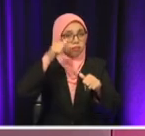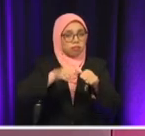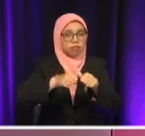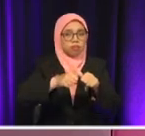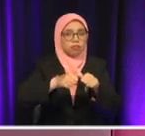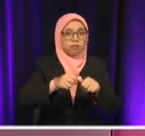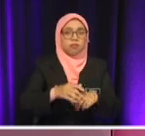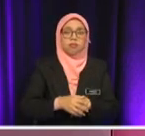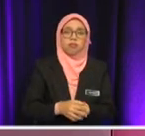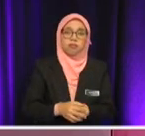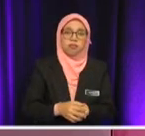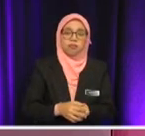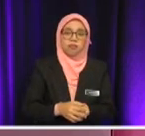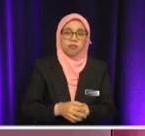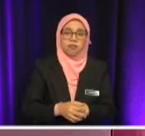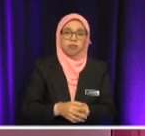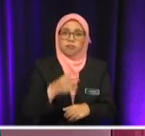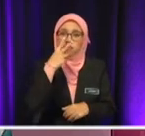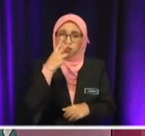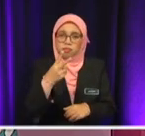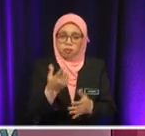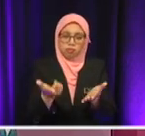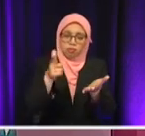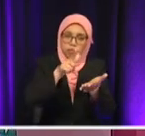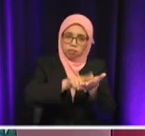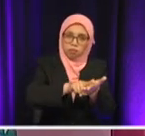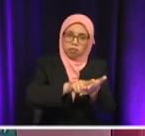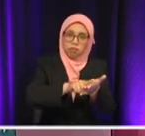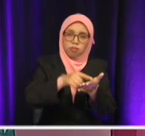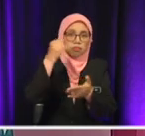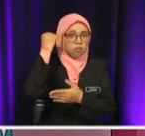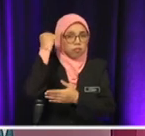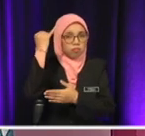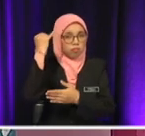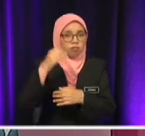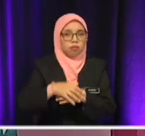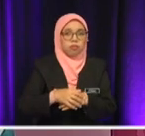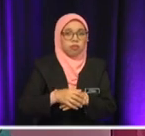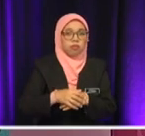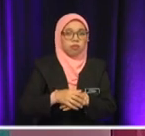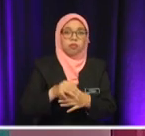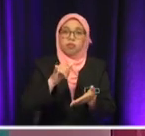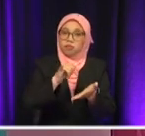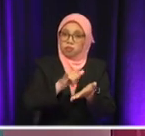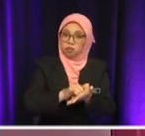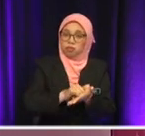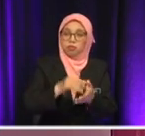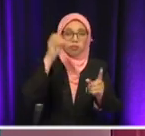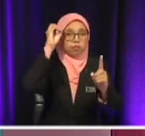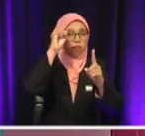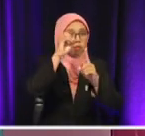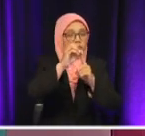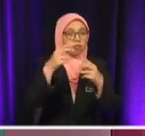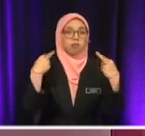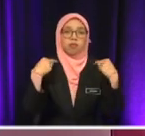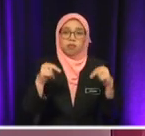sebagai kata kunci. Kamu nampak aja mendokumentasikan idea-idea, jadi kamu tahu itu ialah objektif perniagaan. Okey,